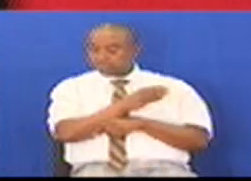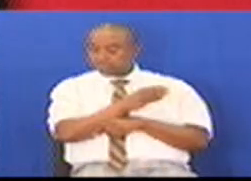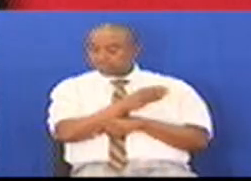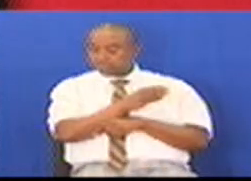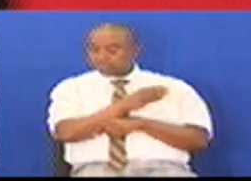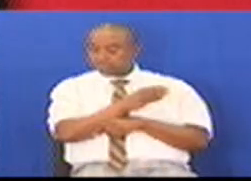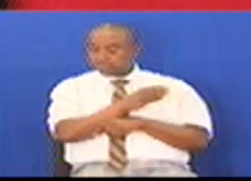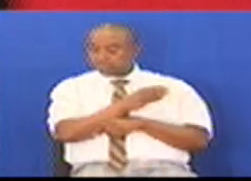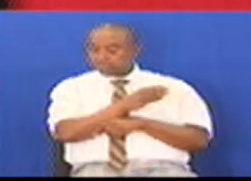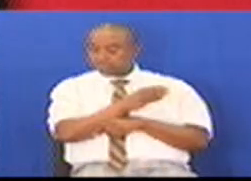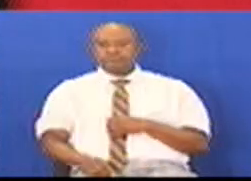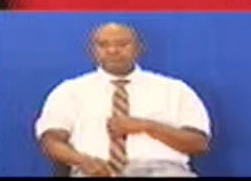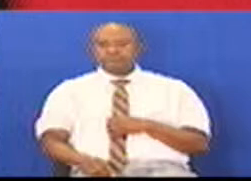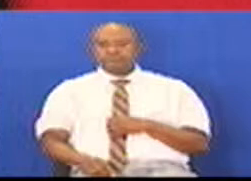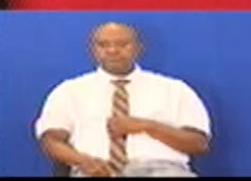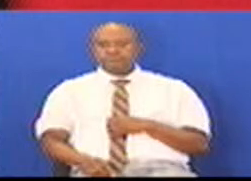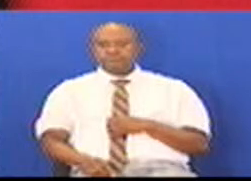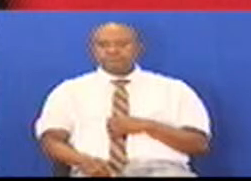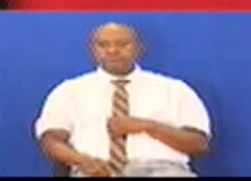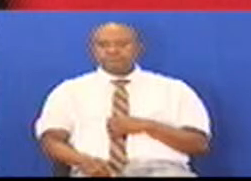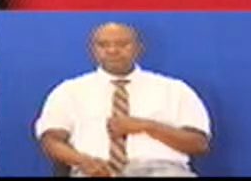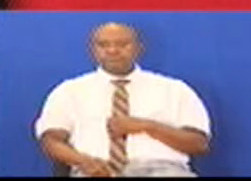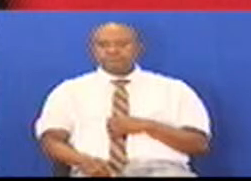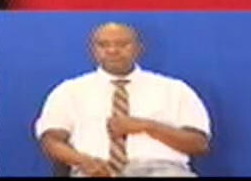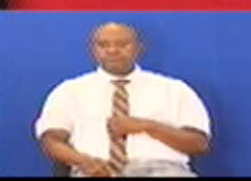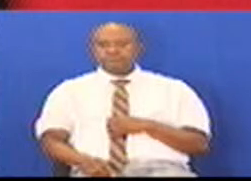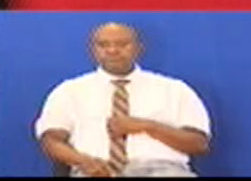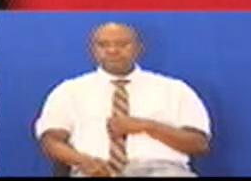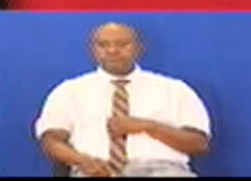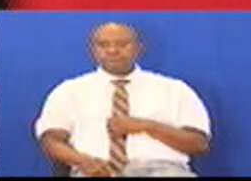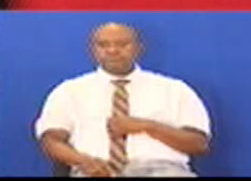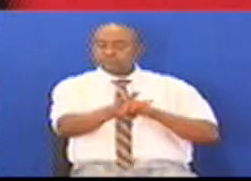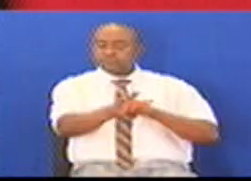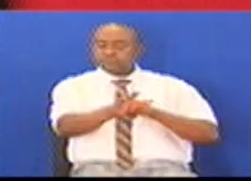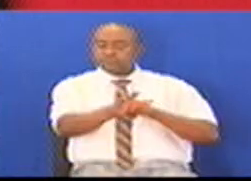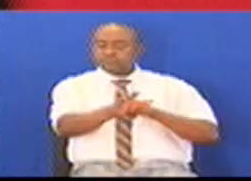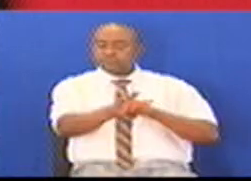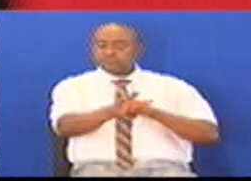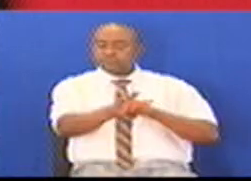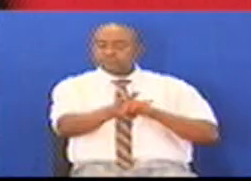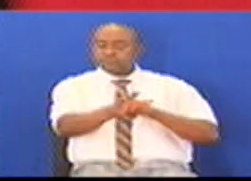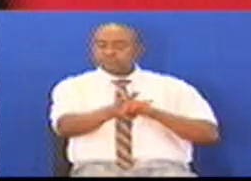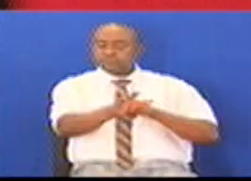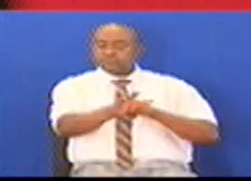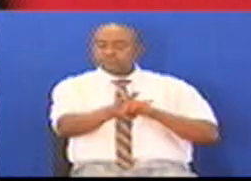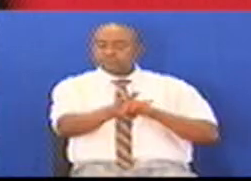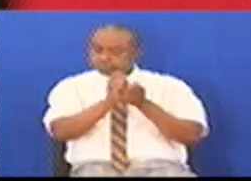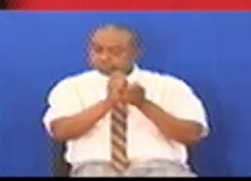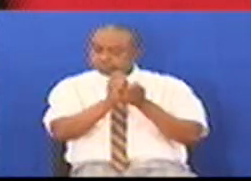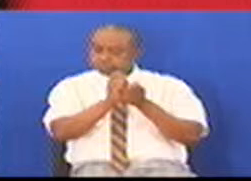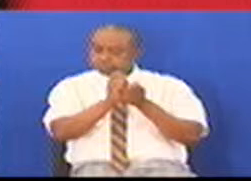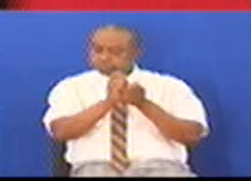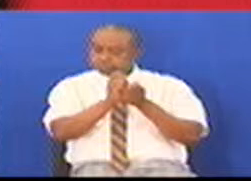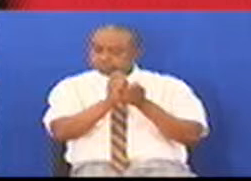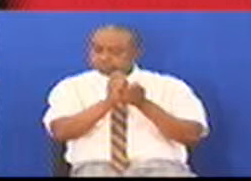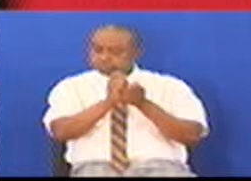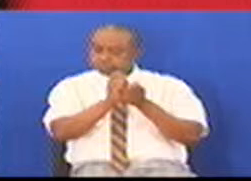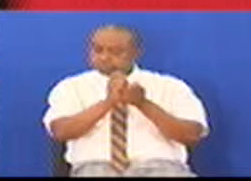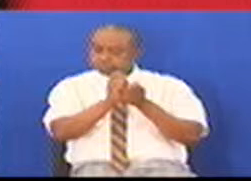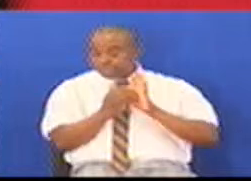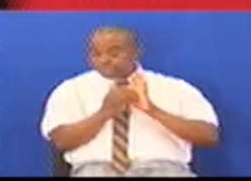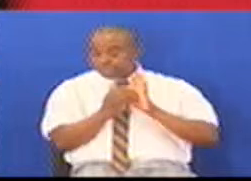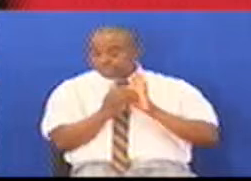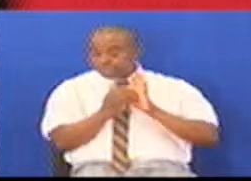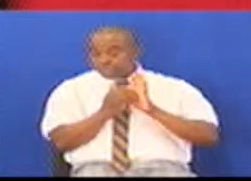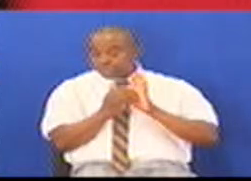2020-2021. Mheshimiwa Spika, kamati ya bajeti imefanya uchambuzi wa mabadiliko ya sheria mbalimbali yenye marekebisho